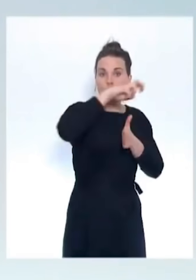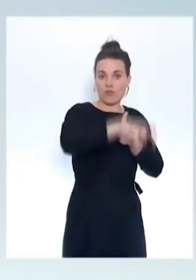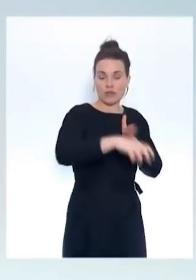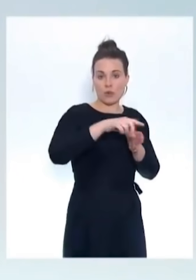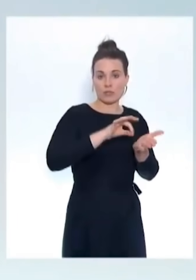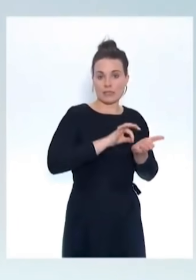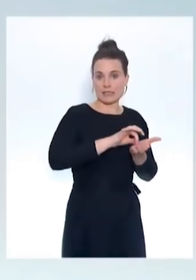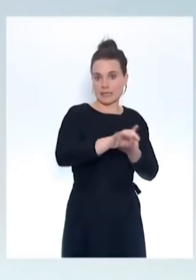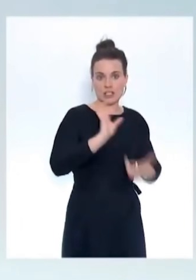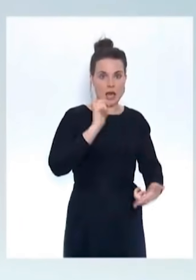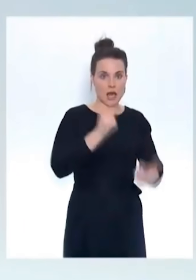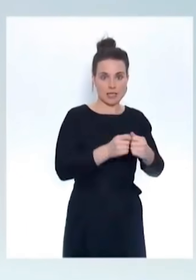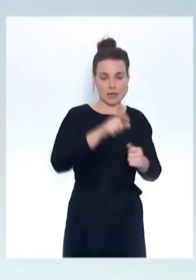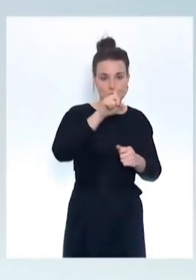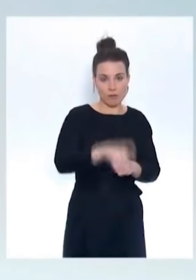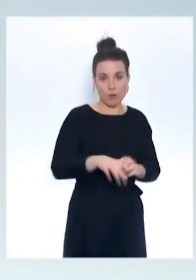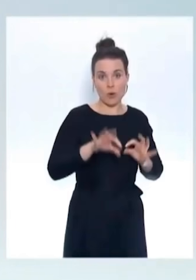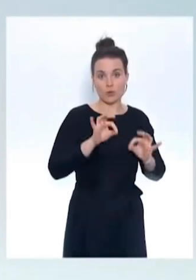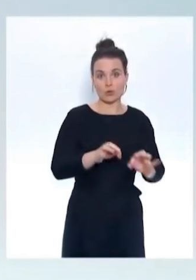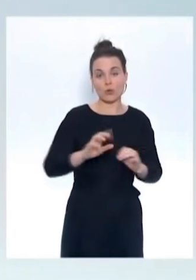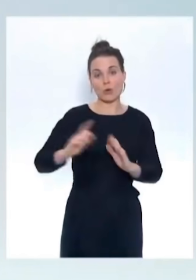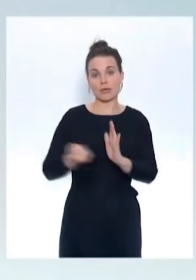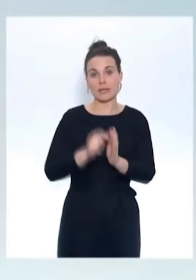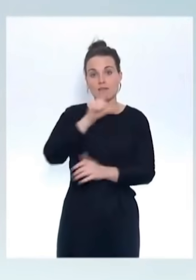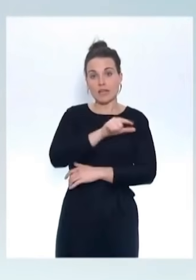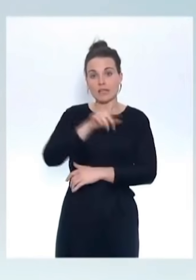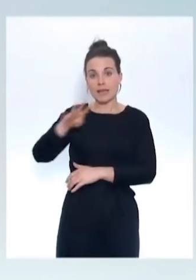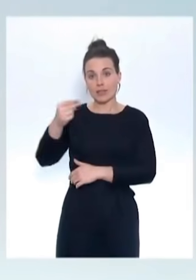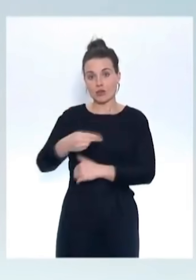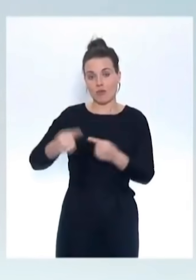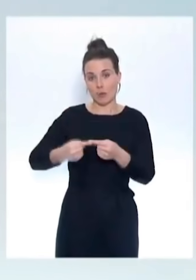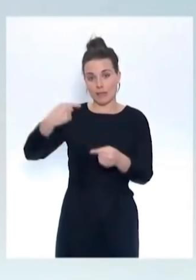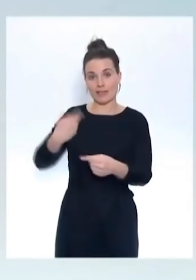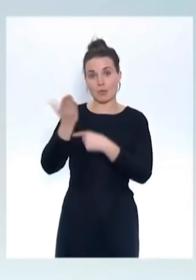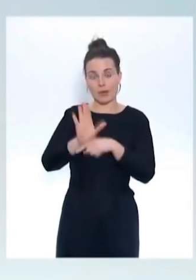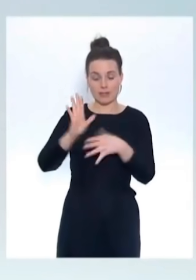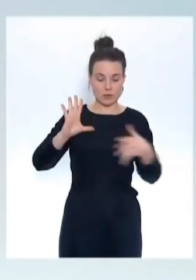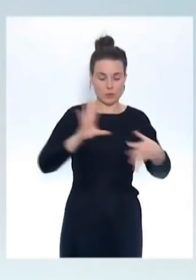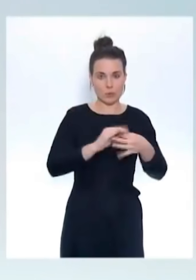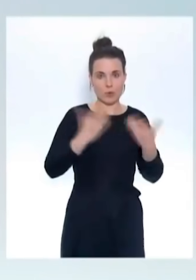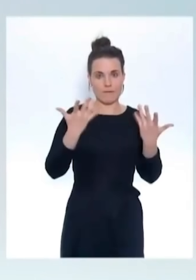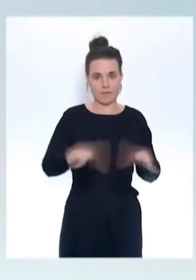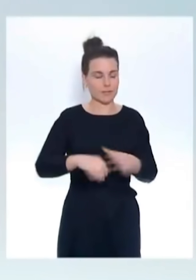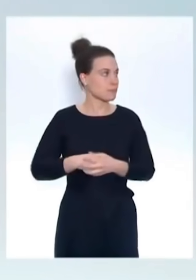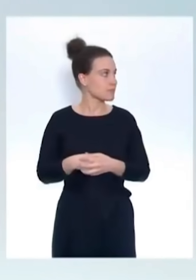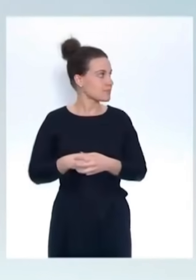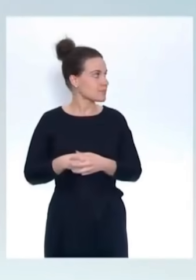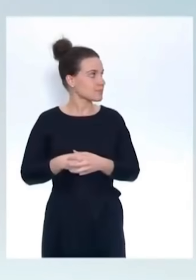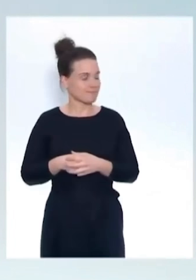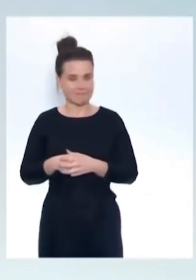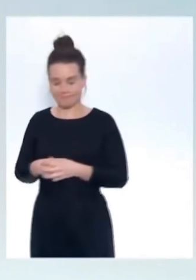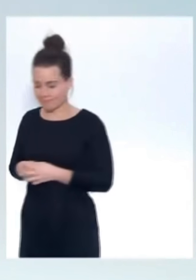avec ceux qui vous avait été présentée le 24 novembre dernier mardi prochain le 15